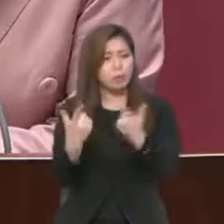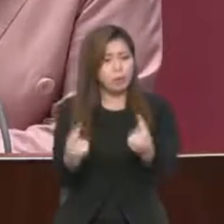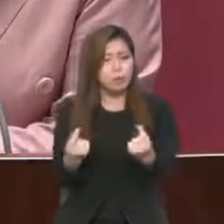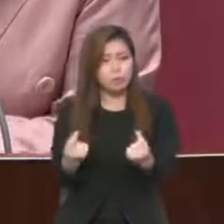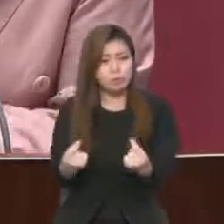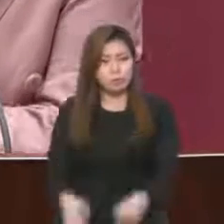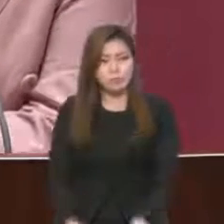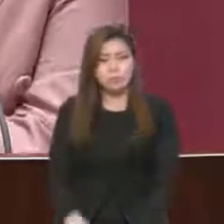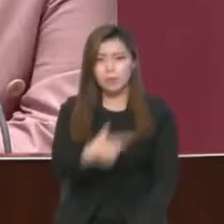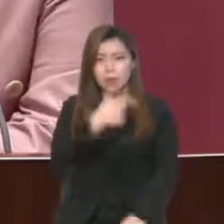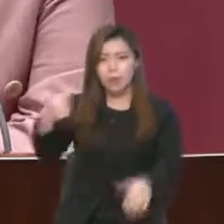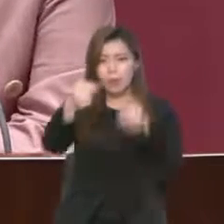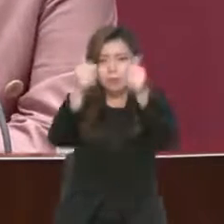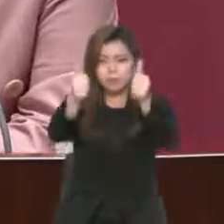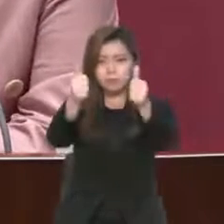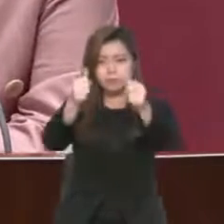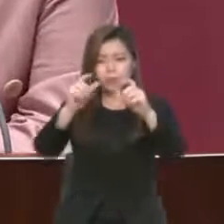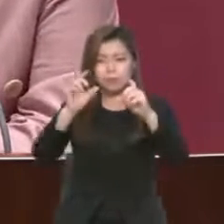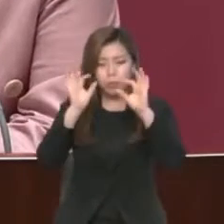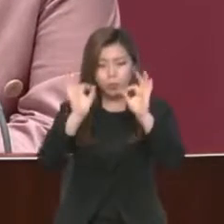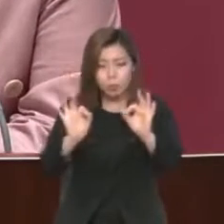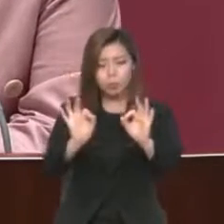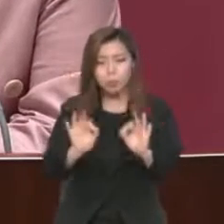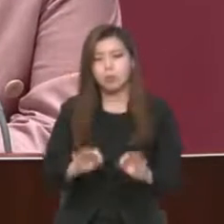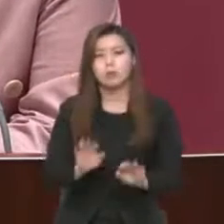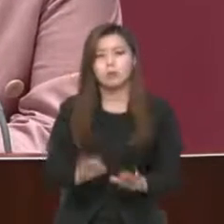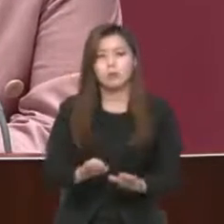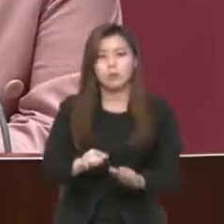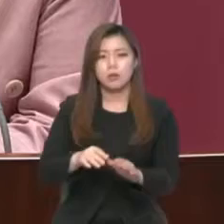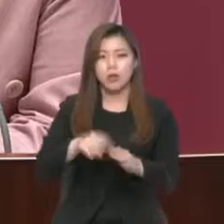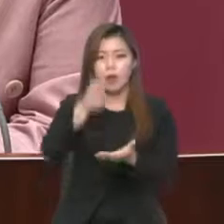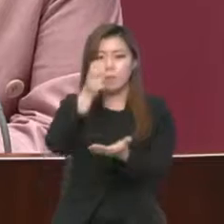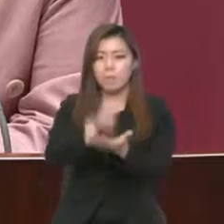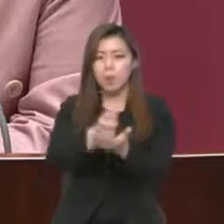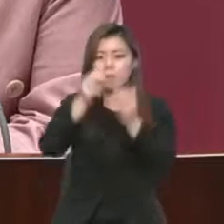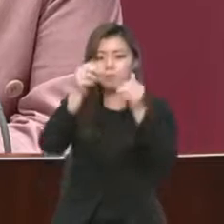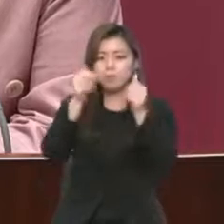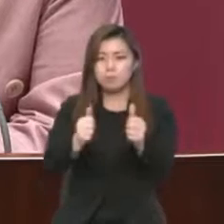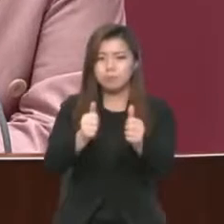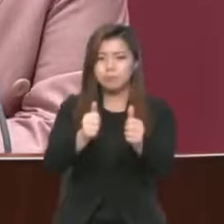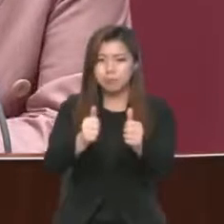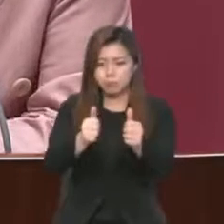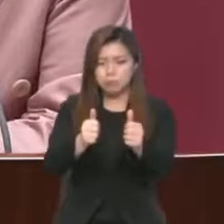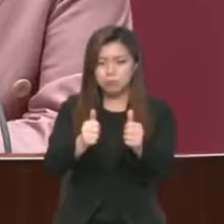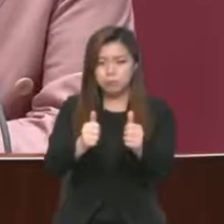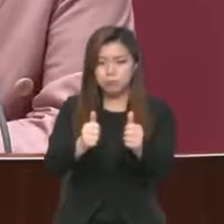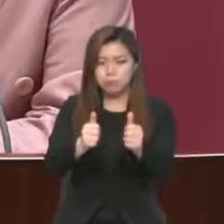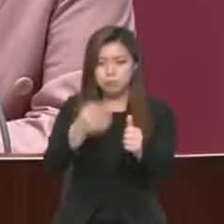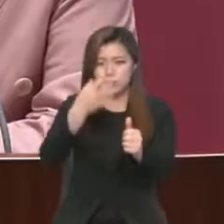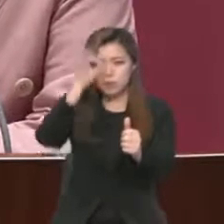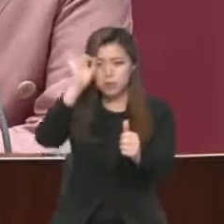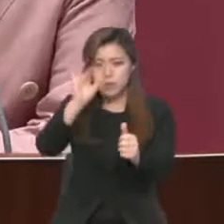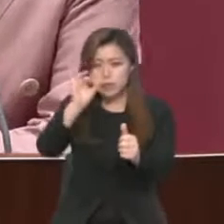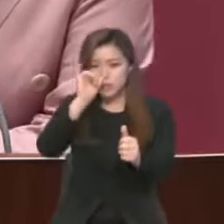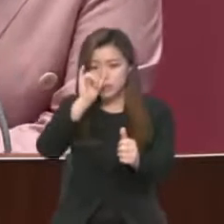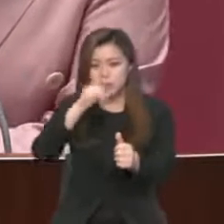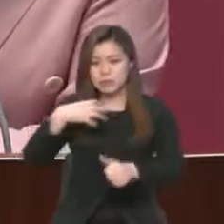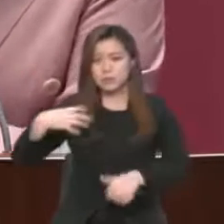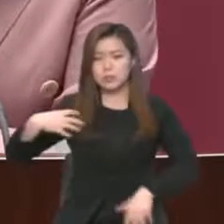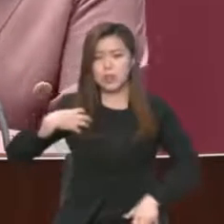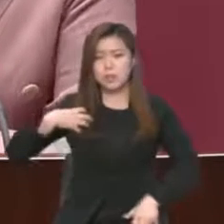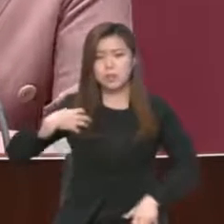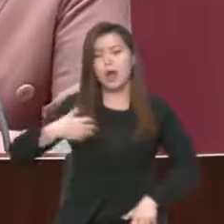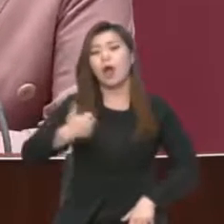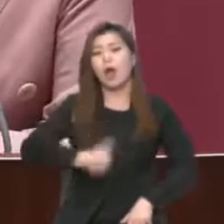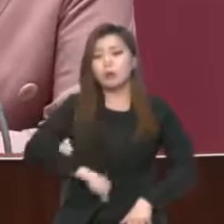보더라도 이런 경우에 적법한 휴가 승인이 있었다는 입증 책임은 오히려 피고인에게 있습니다.